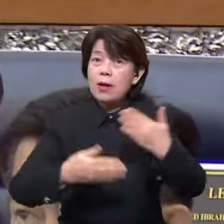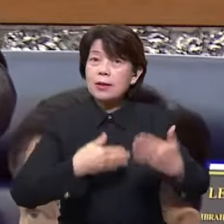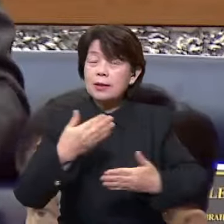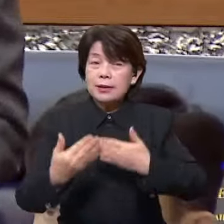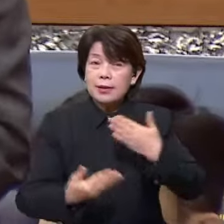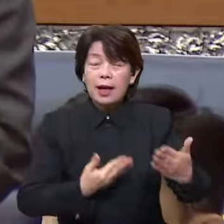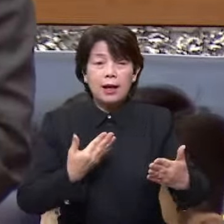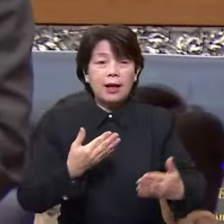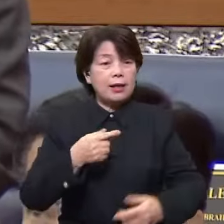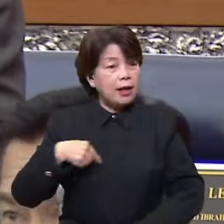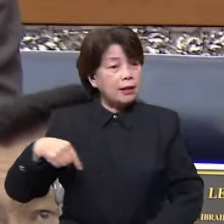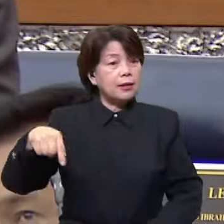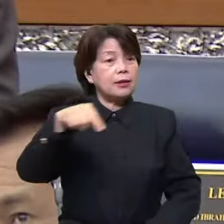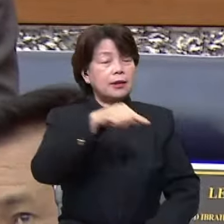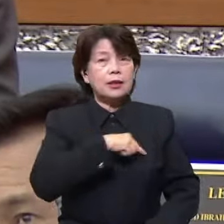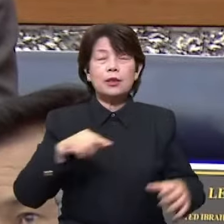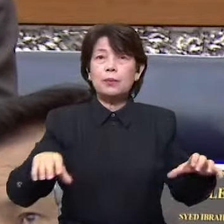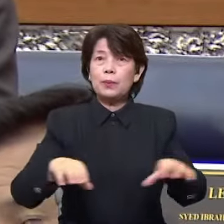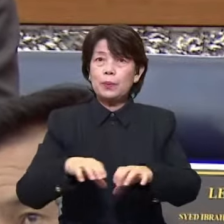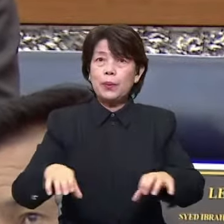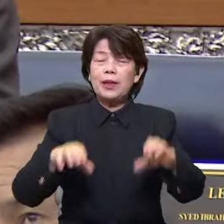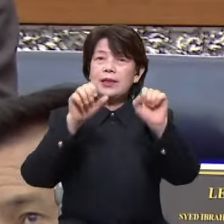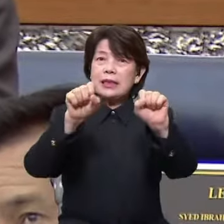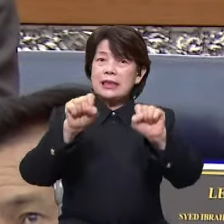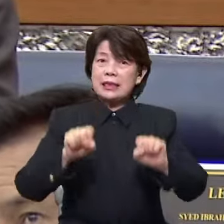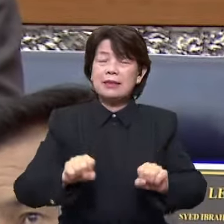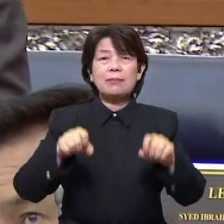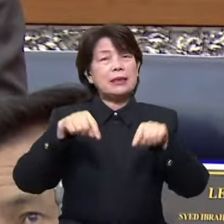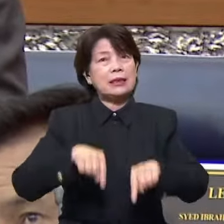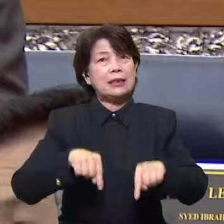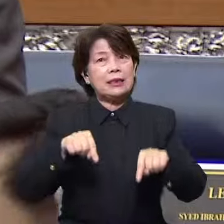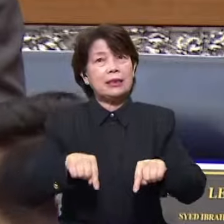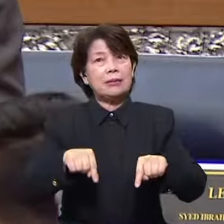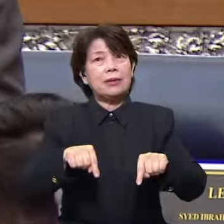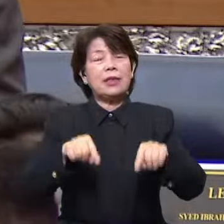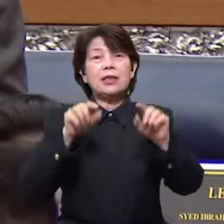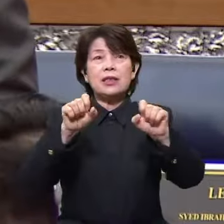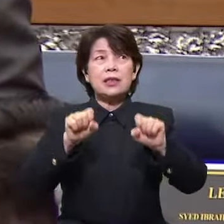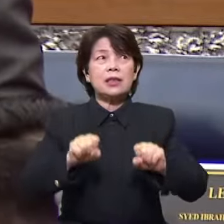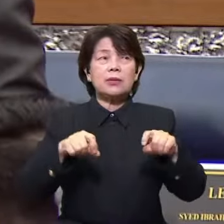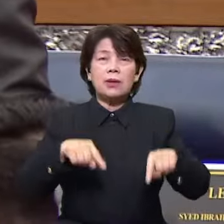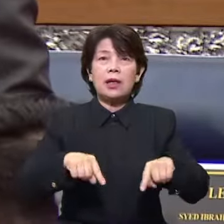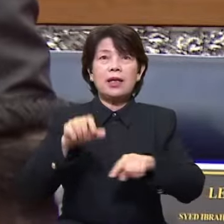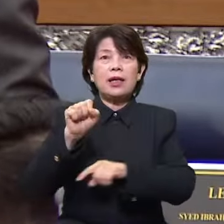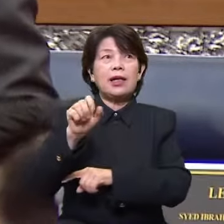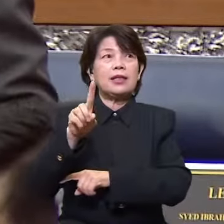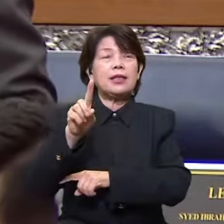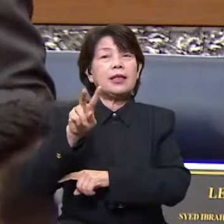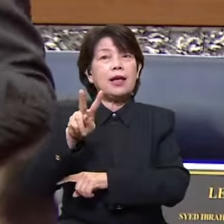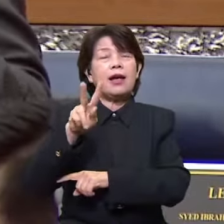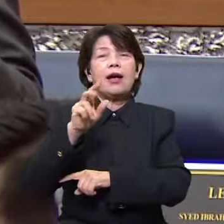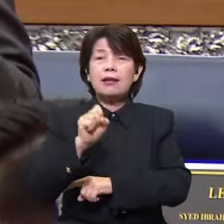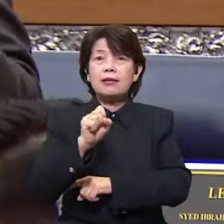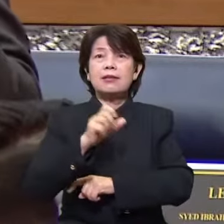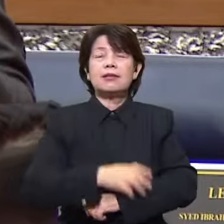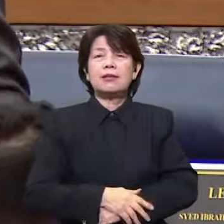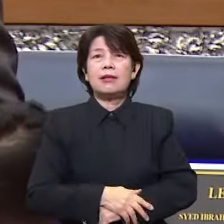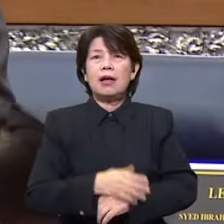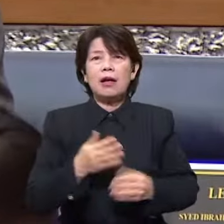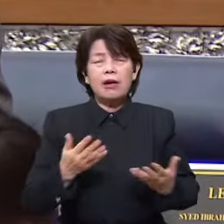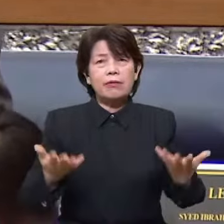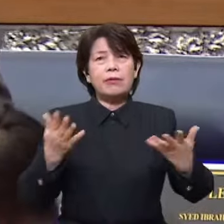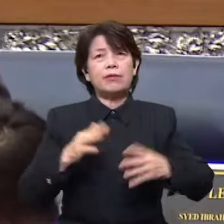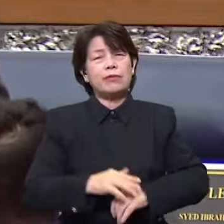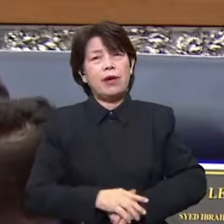kita laksanakan skim ini, di mana sistem SKDS ini, di mana flick